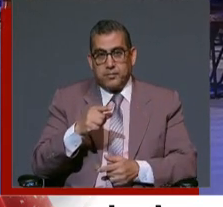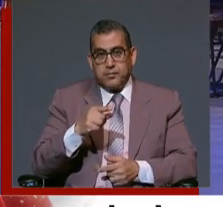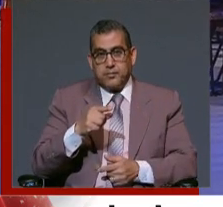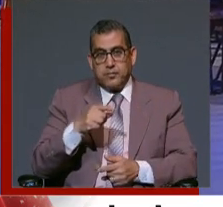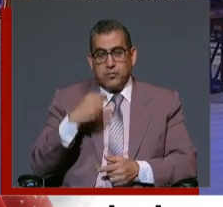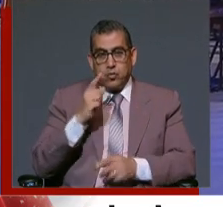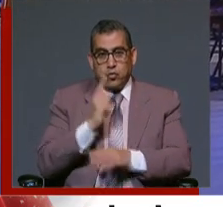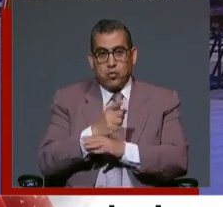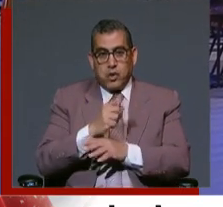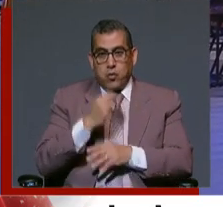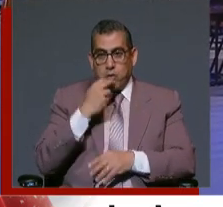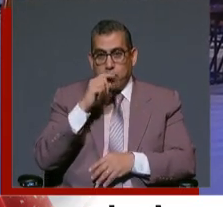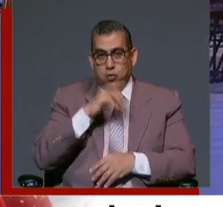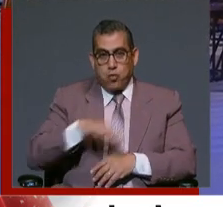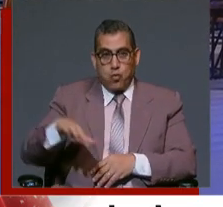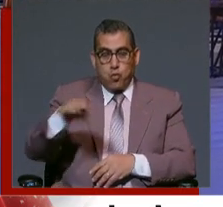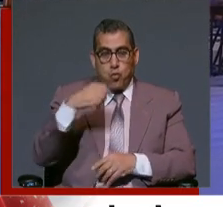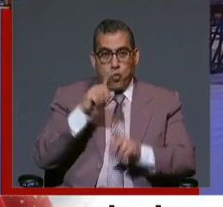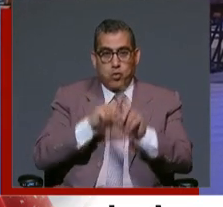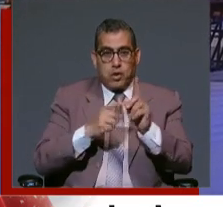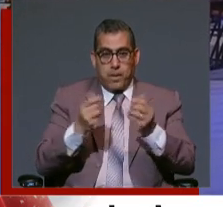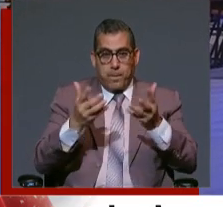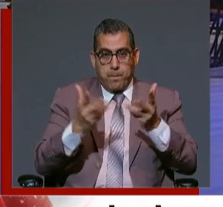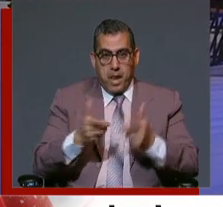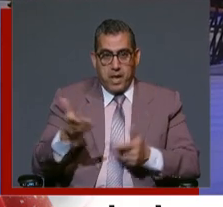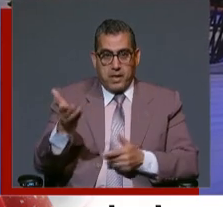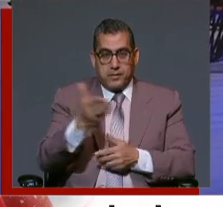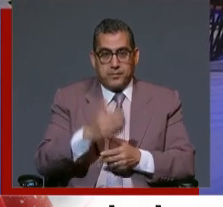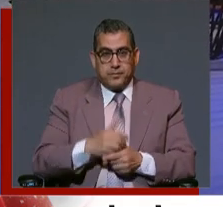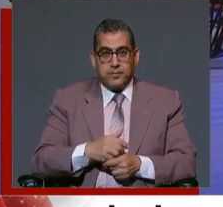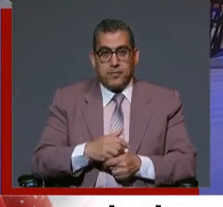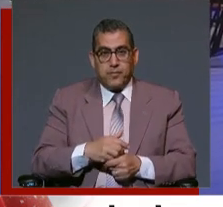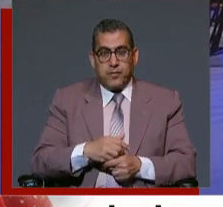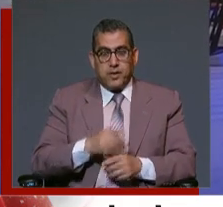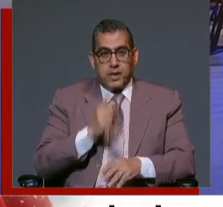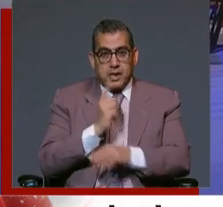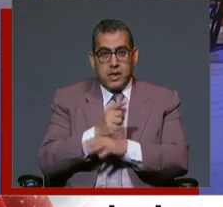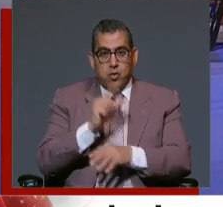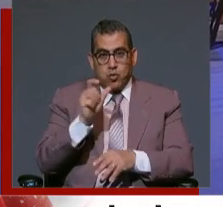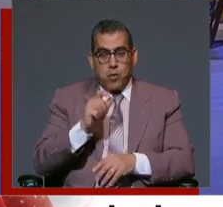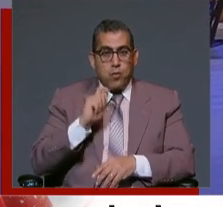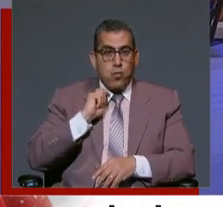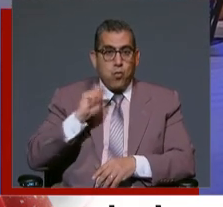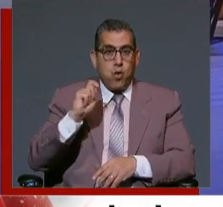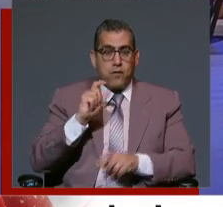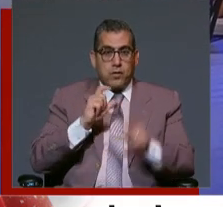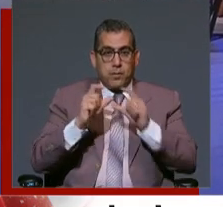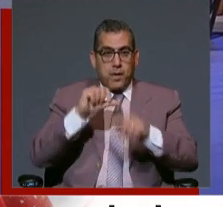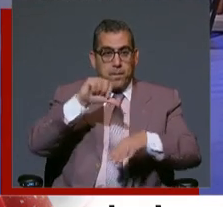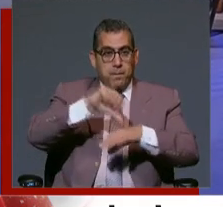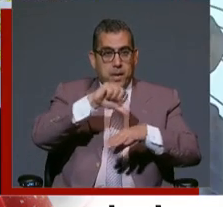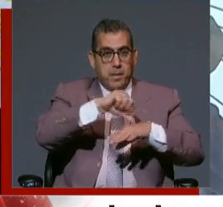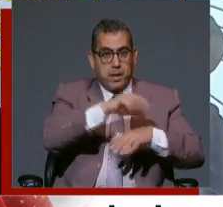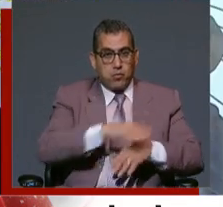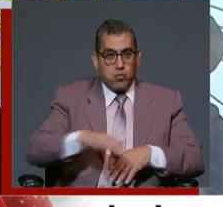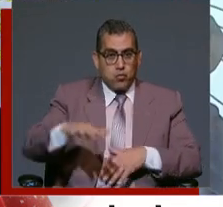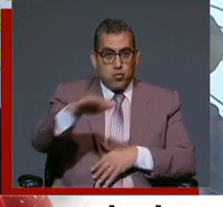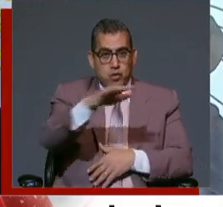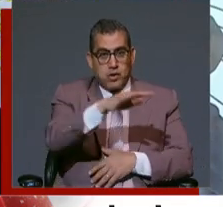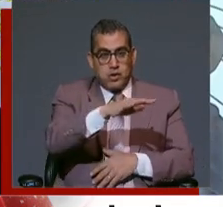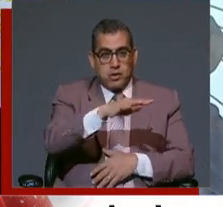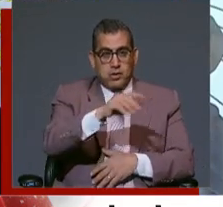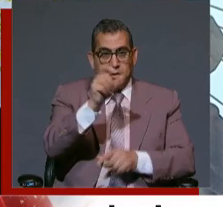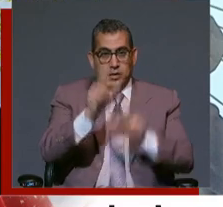السادة والسيدات وزراء المالية، السادة والسيدات محافظو البنوك المركزية،